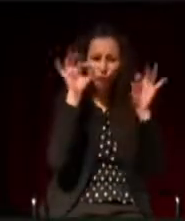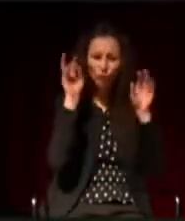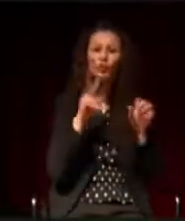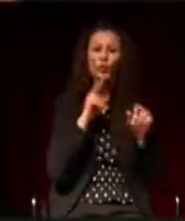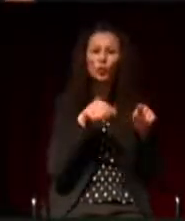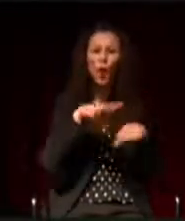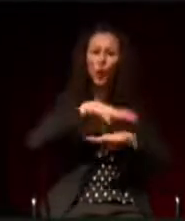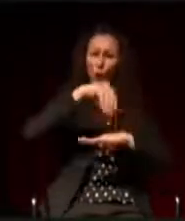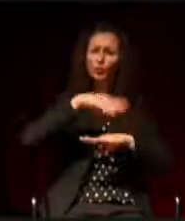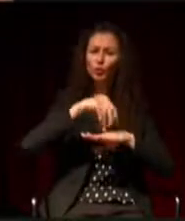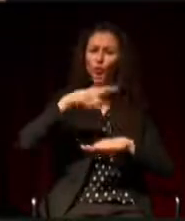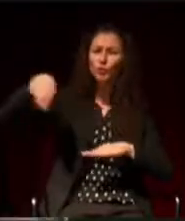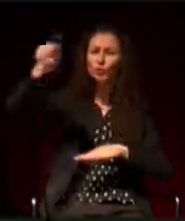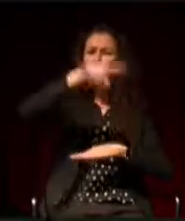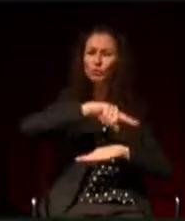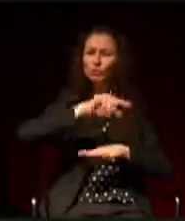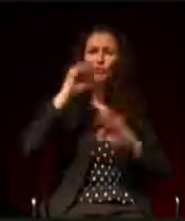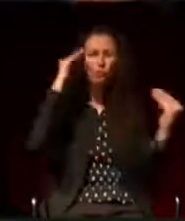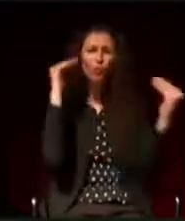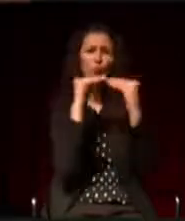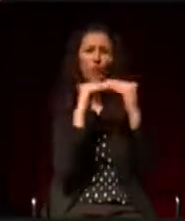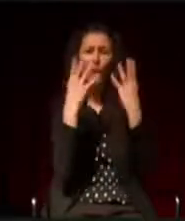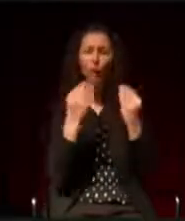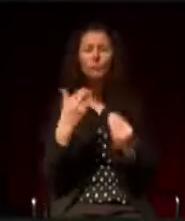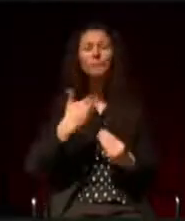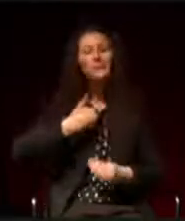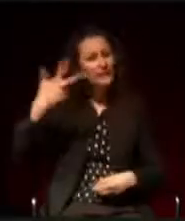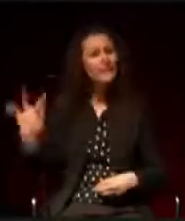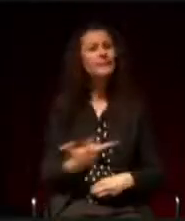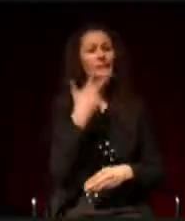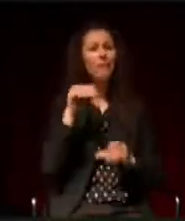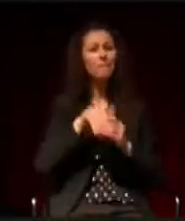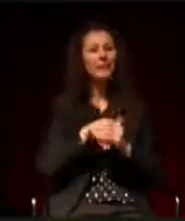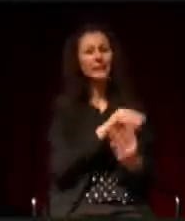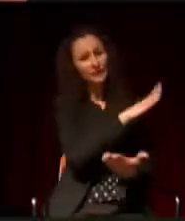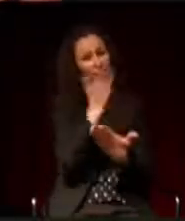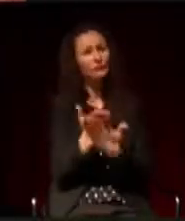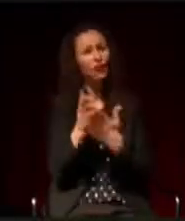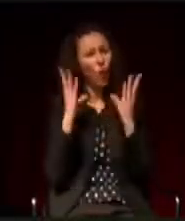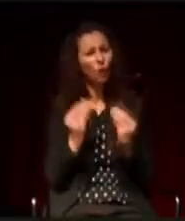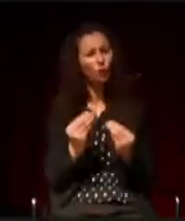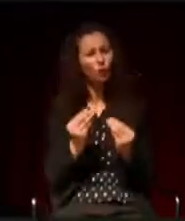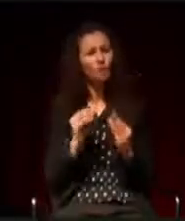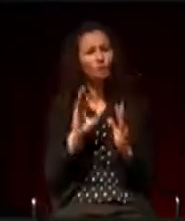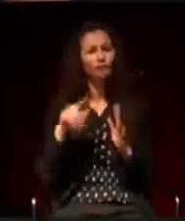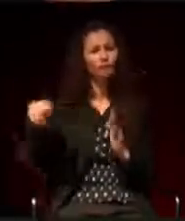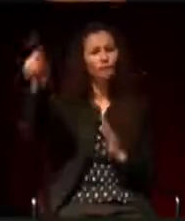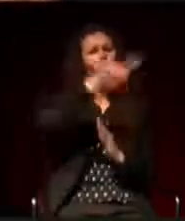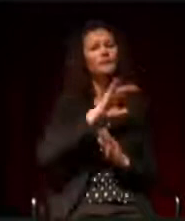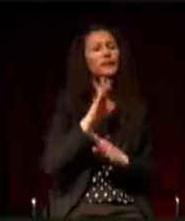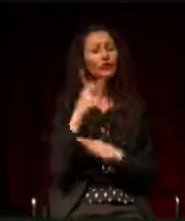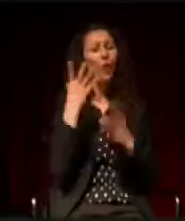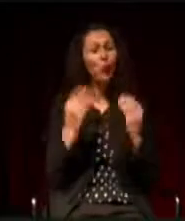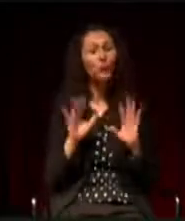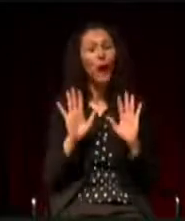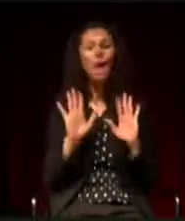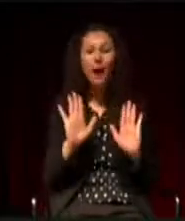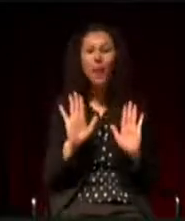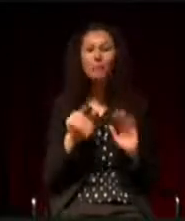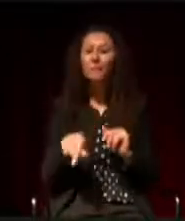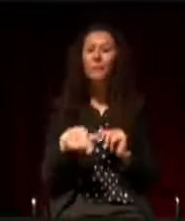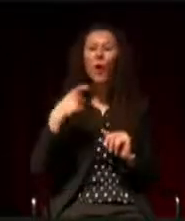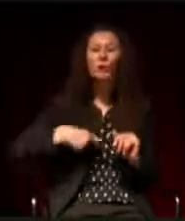aslında komisyonlarımız birçok konuda mutabık kalmıştı ve biz hızla meclise getirebilirdik. Çoğunlukla belki geçirilebilirdi